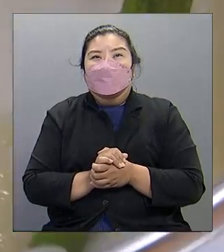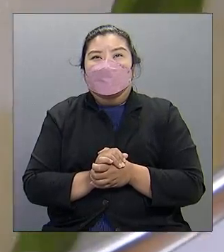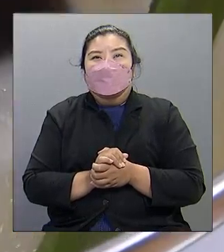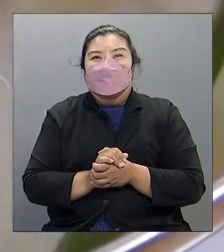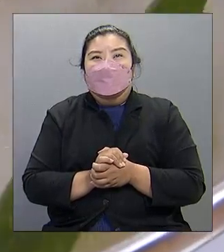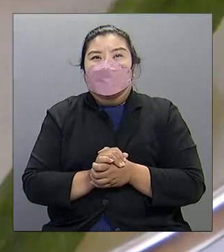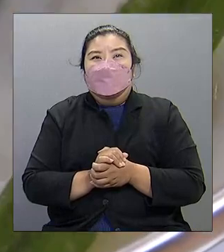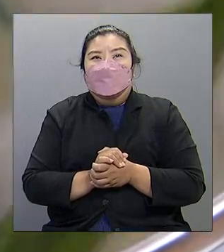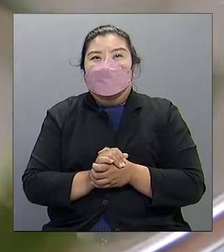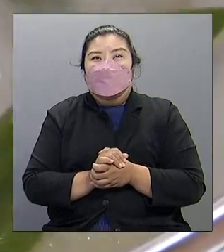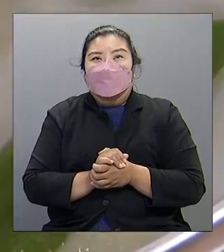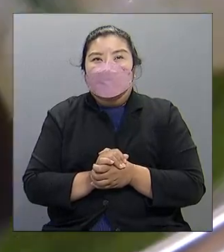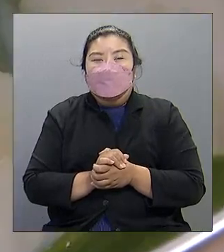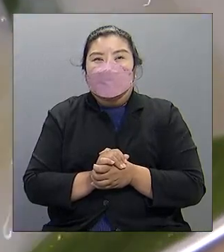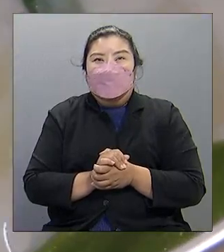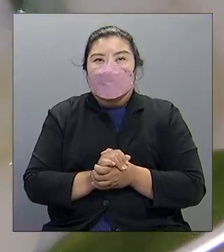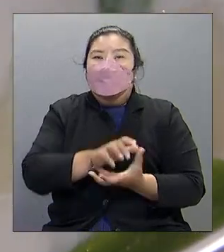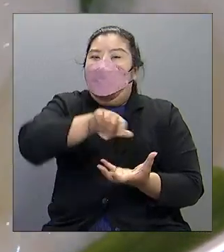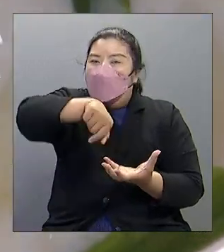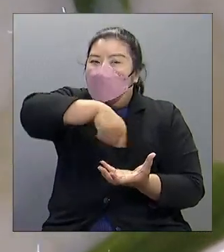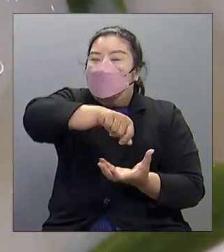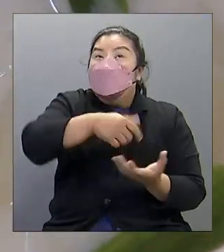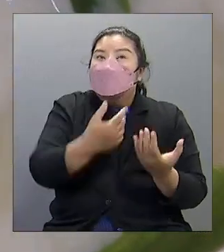คนให้เข้ากันพอเดดอกครั้งกปิดไได้เลย